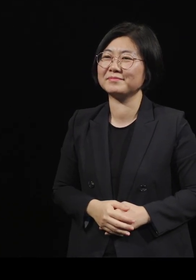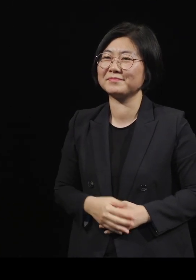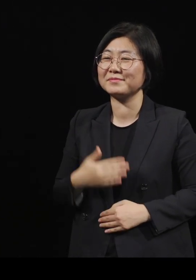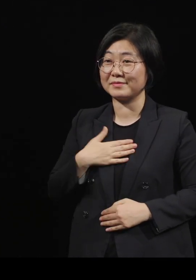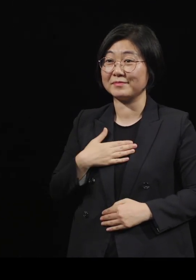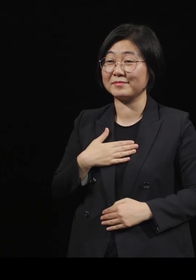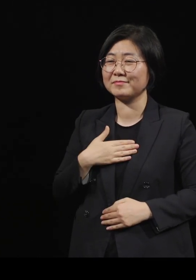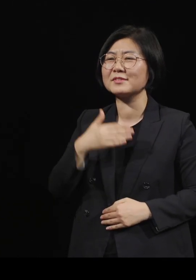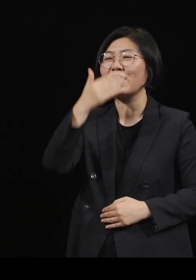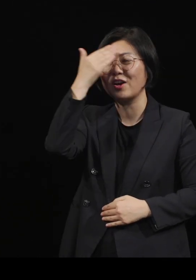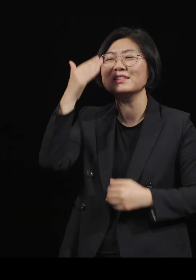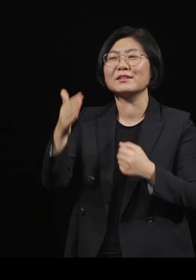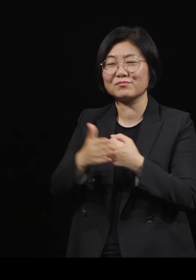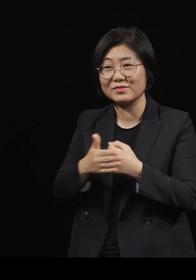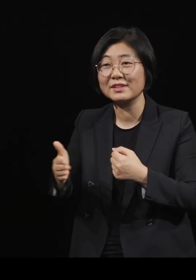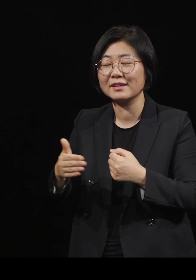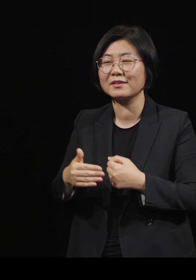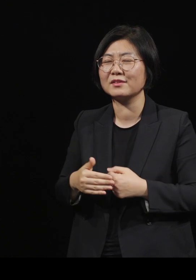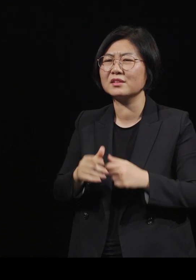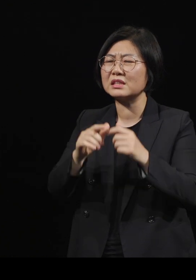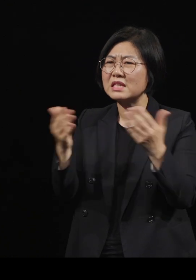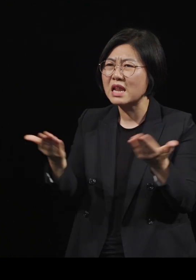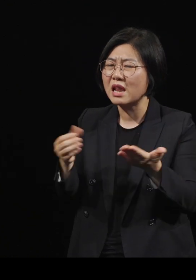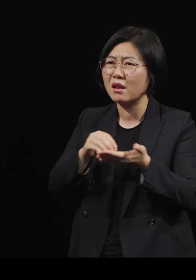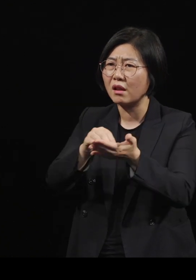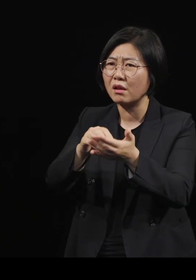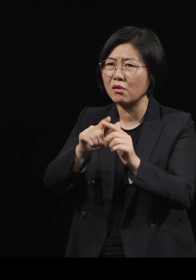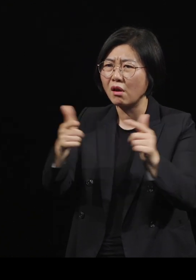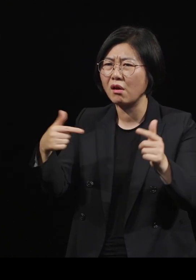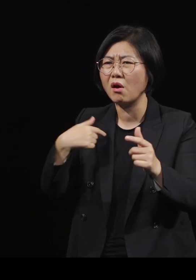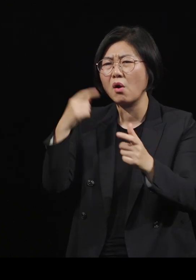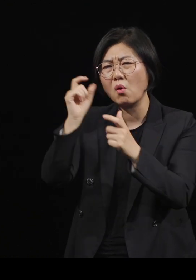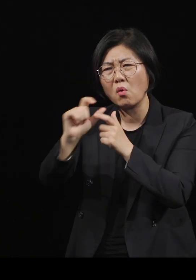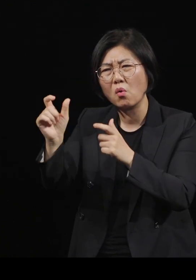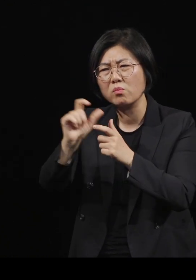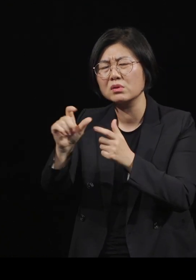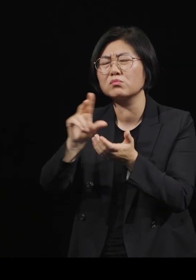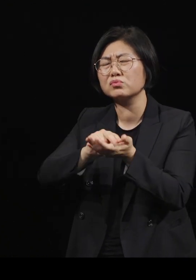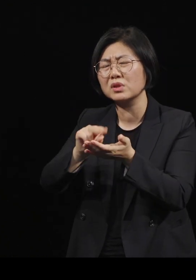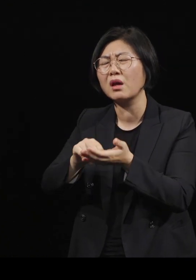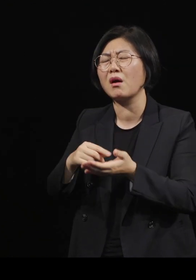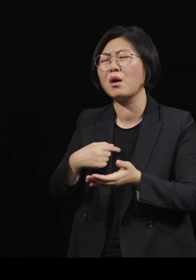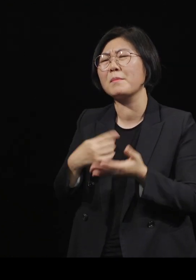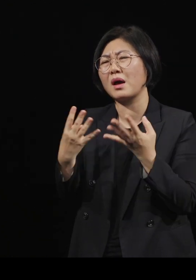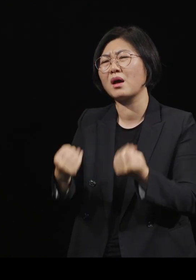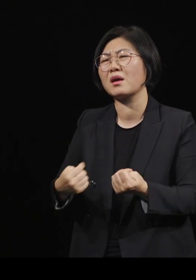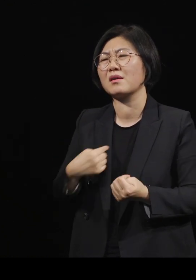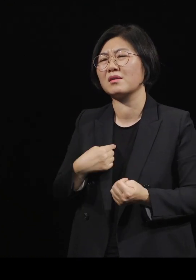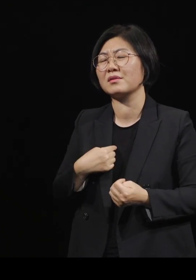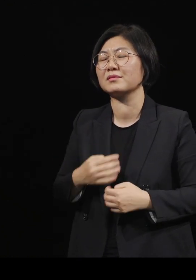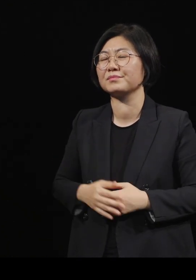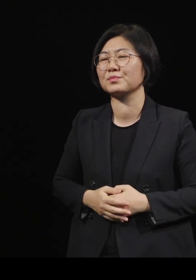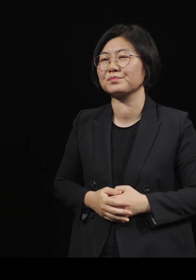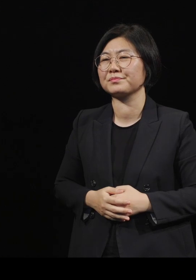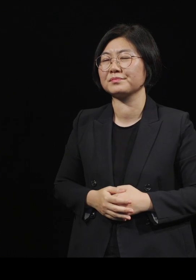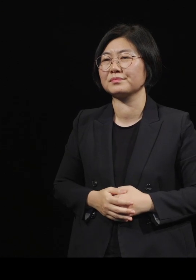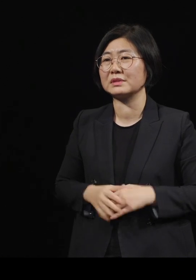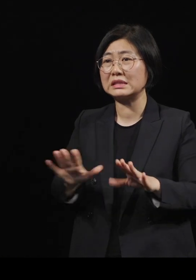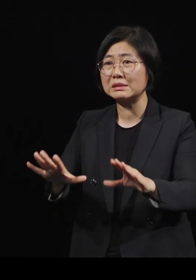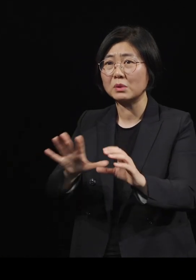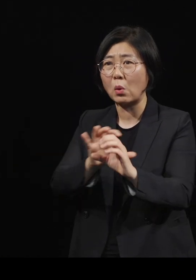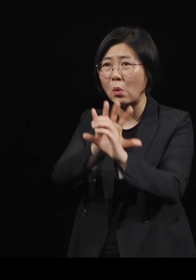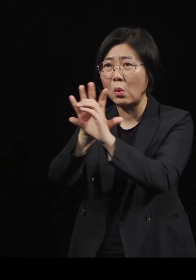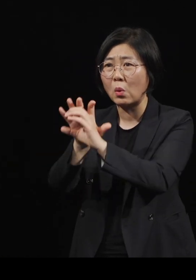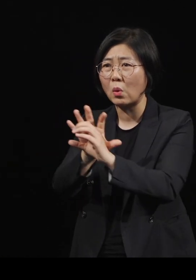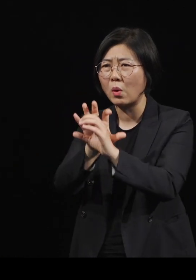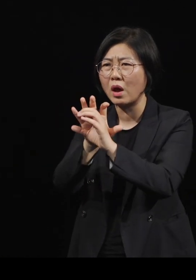청년이기 때문에, 여러 가지 진로에 대한 고민들을 하고 있습니다. 또 지금